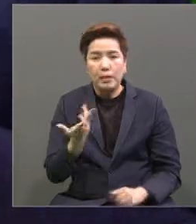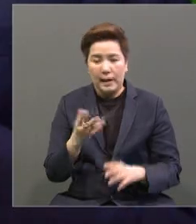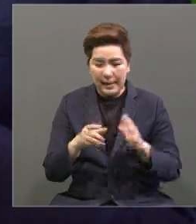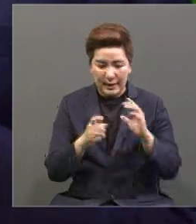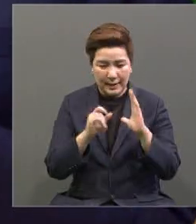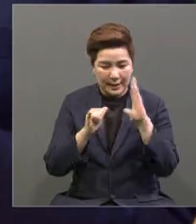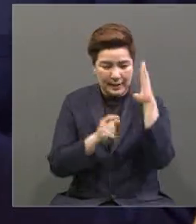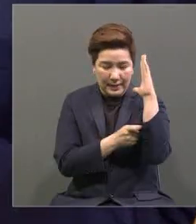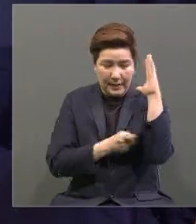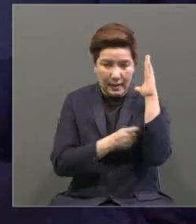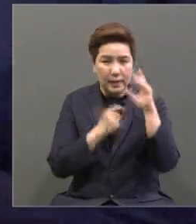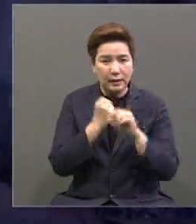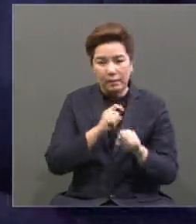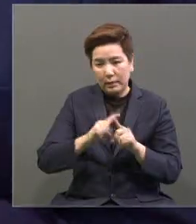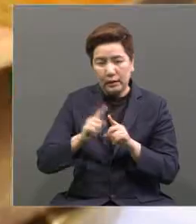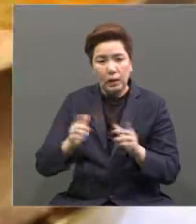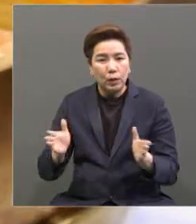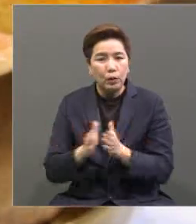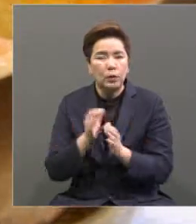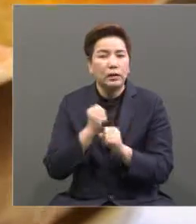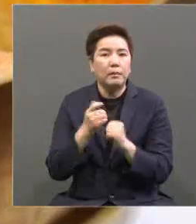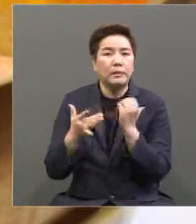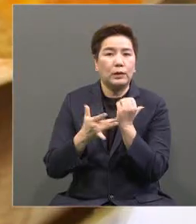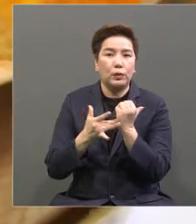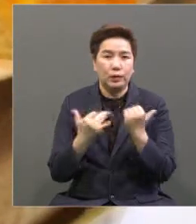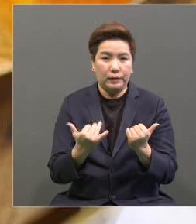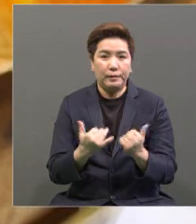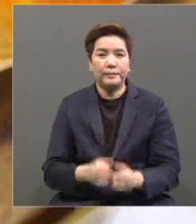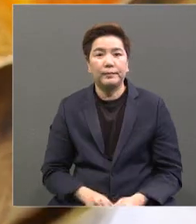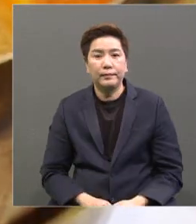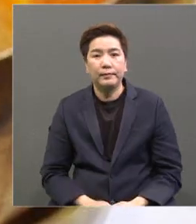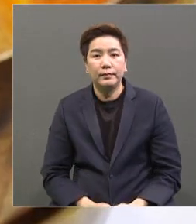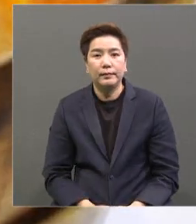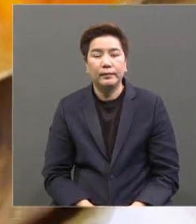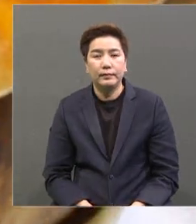สังเคราะห์วงจรรวมที่ใช้ในทางอิเล็กทรอนิกส์นั่นเอง